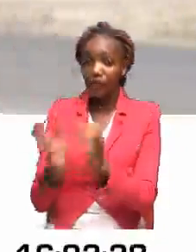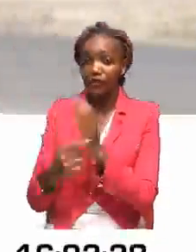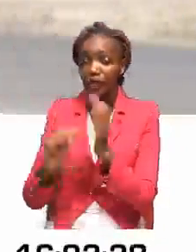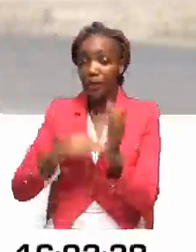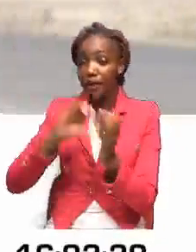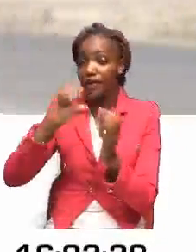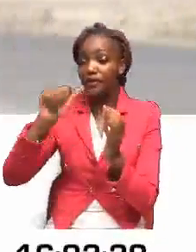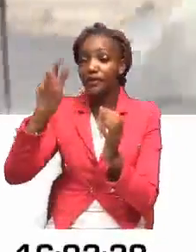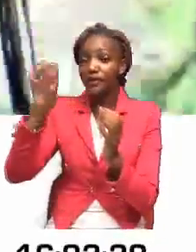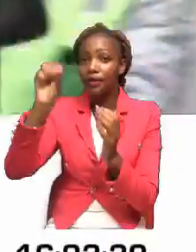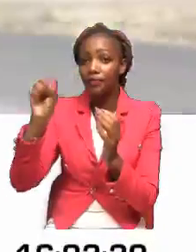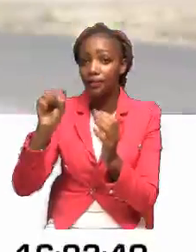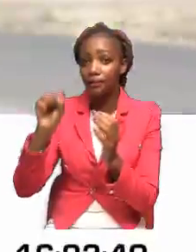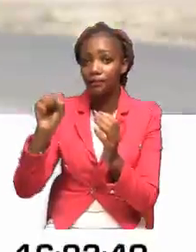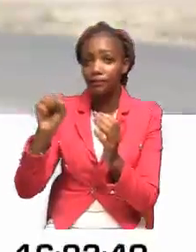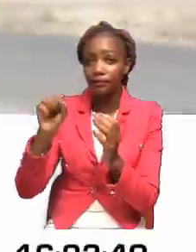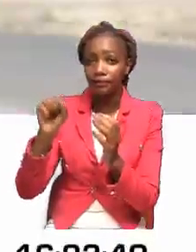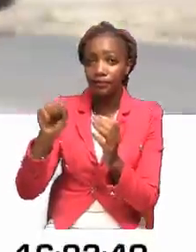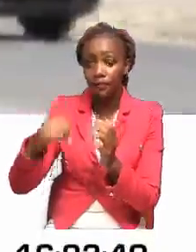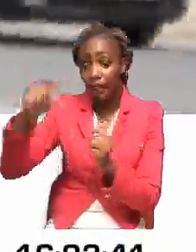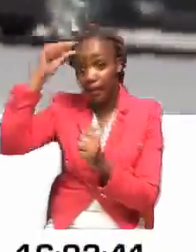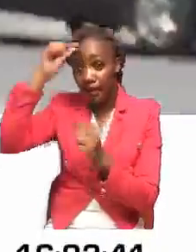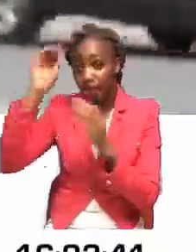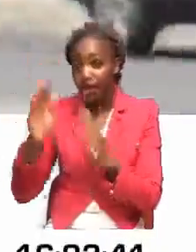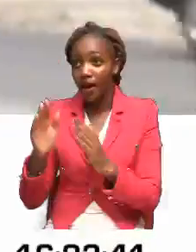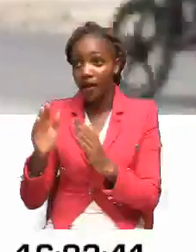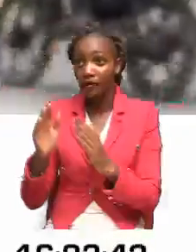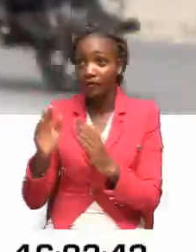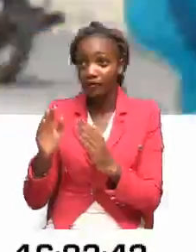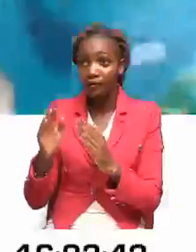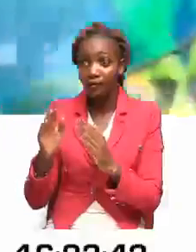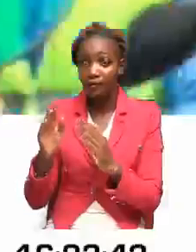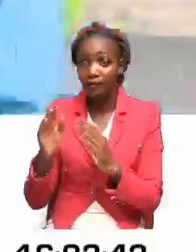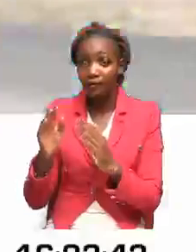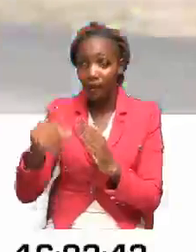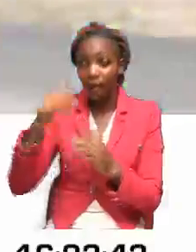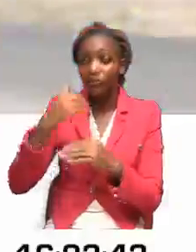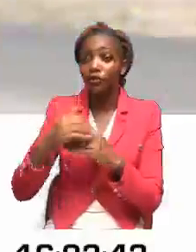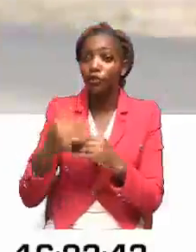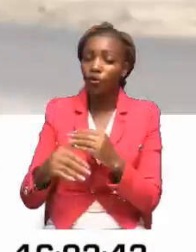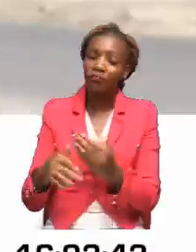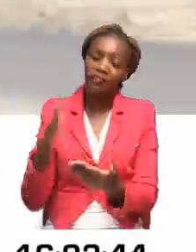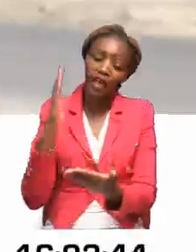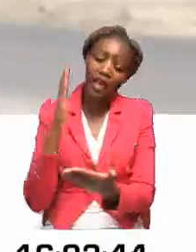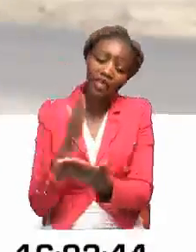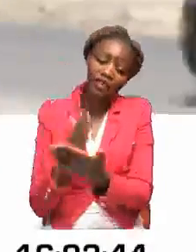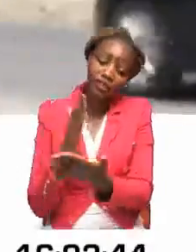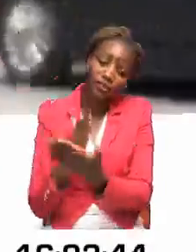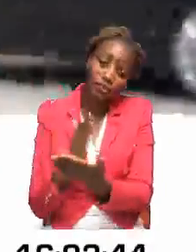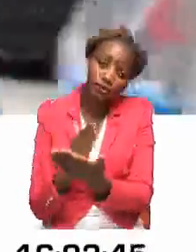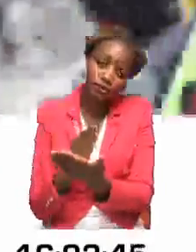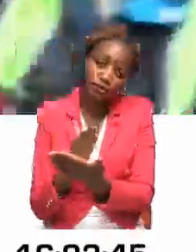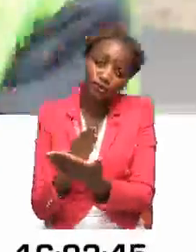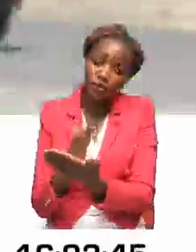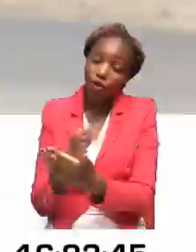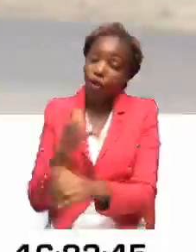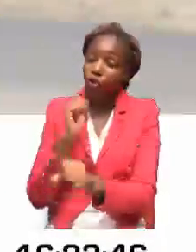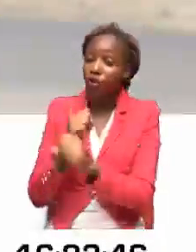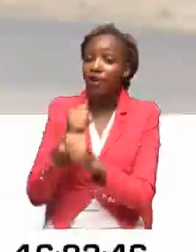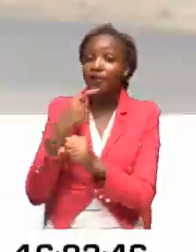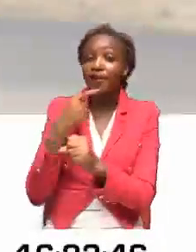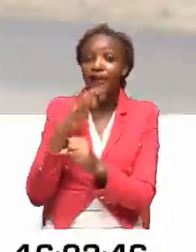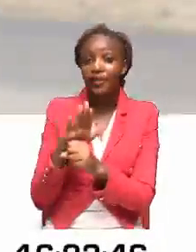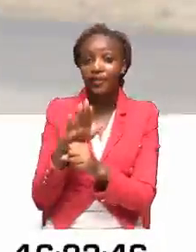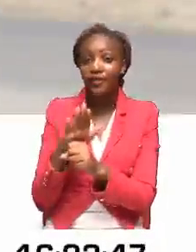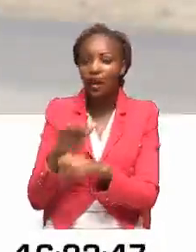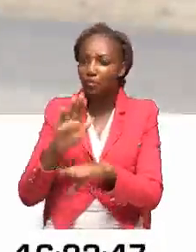Otieno. Kulingana na gavana Sonko yenyewe, kazi ambayo alikuwa akifanya hakuwa